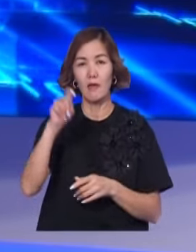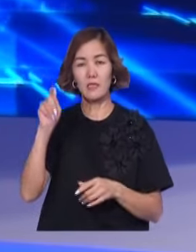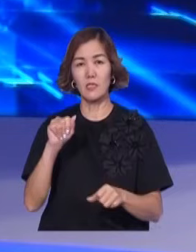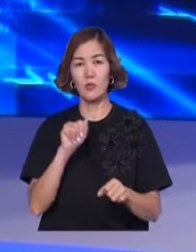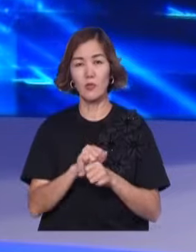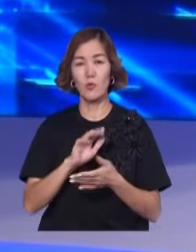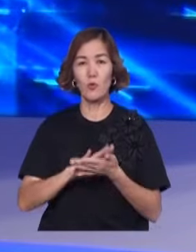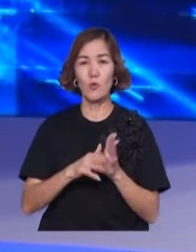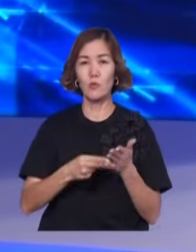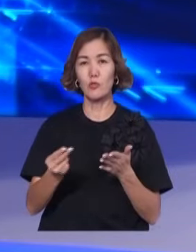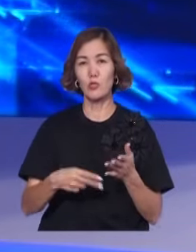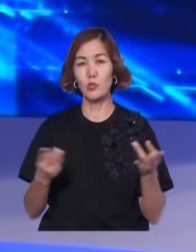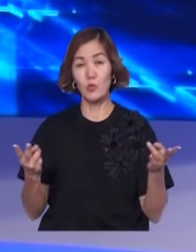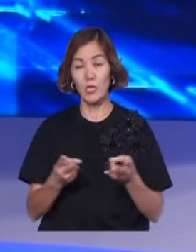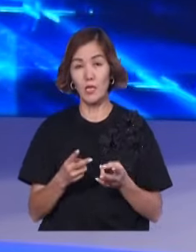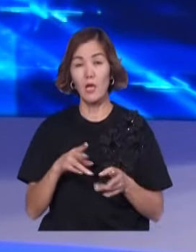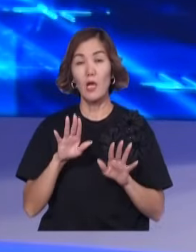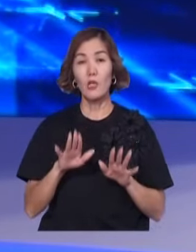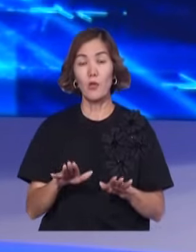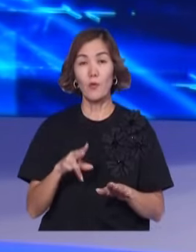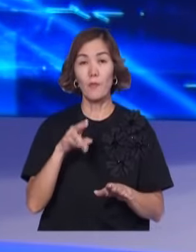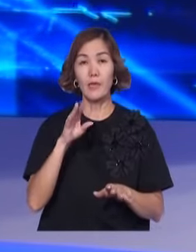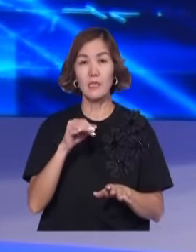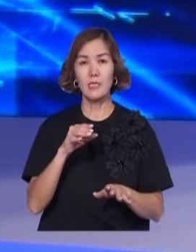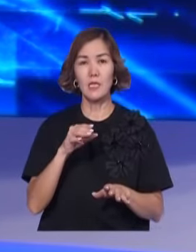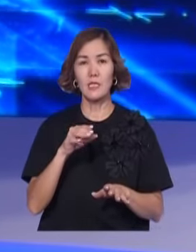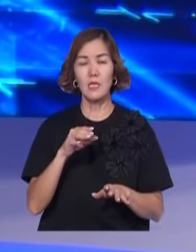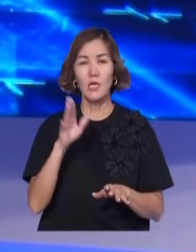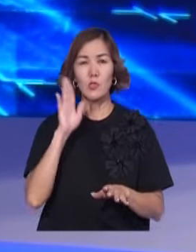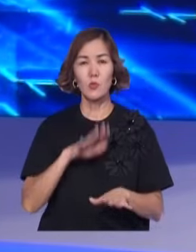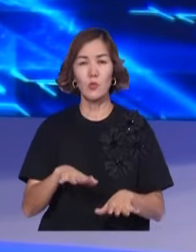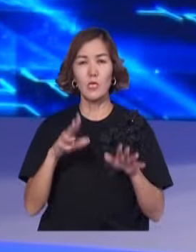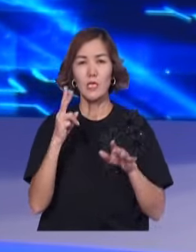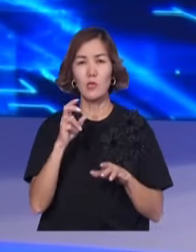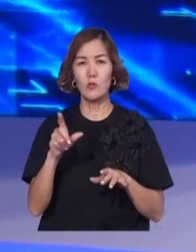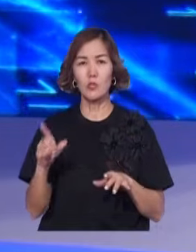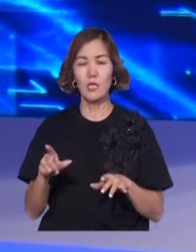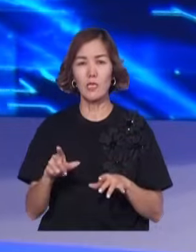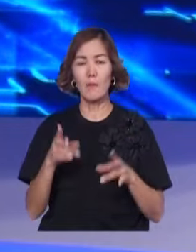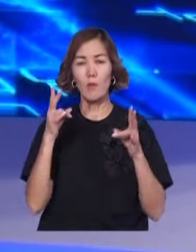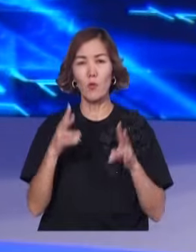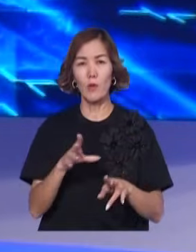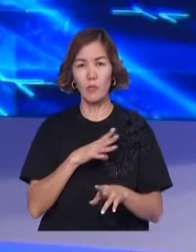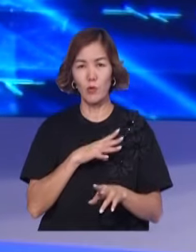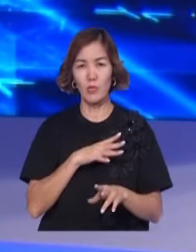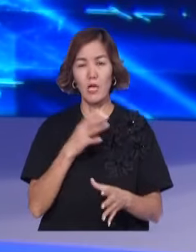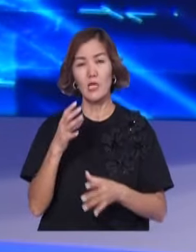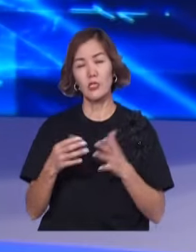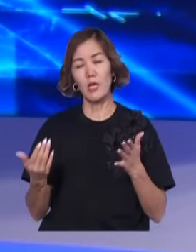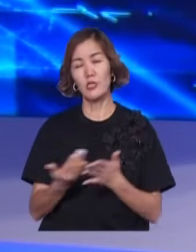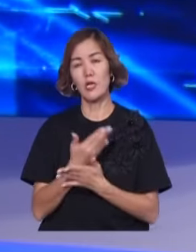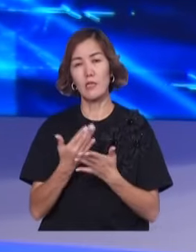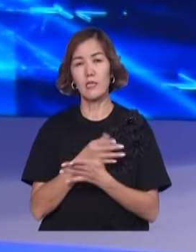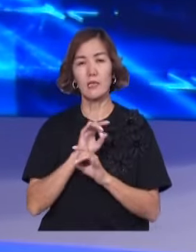туралы келісімге қол жеткізу. Ал Пәкістанда шілдеден бері тасқыннан 200-ден аса адам опат болды. Осы және өзгеде